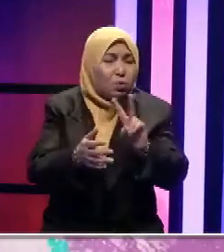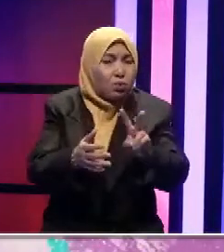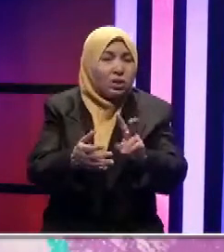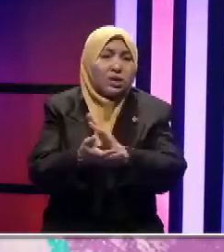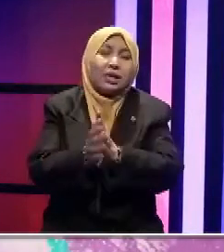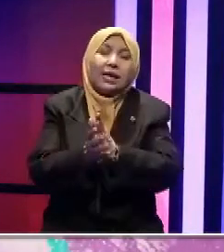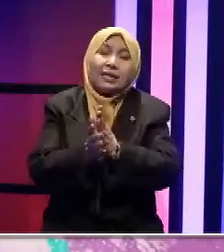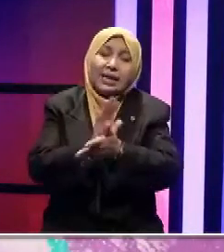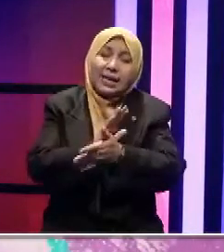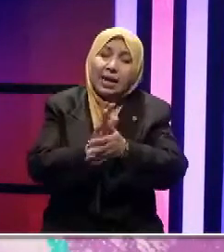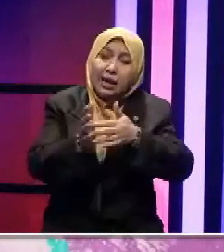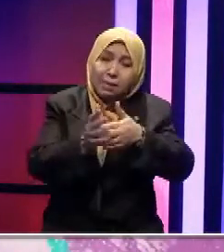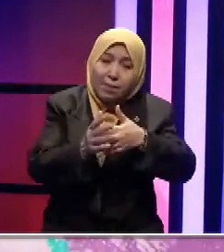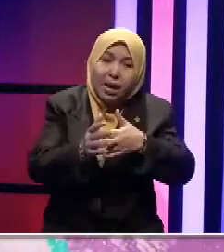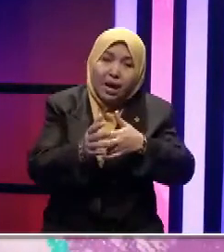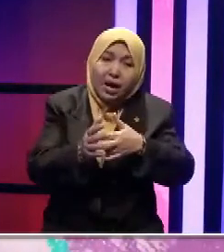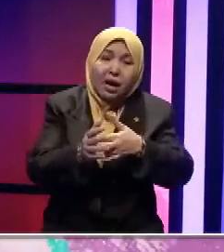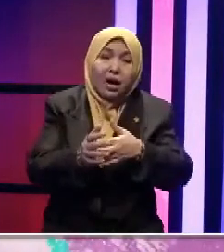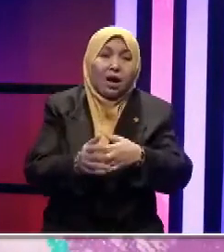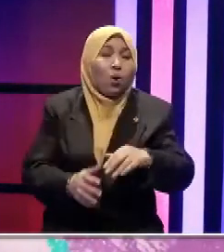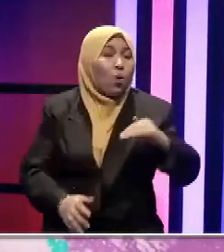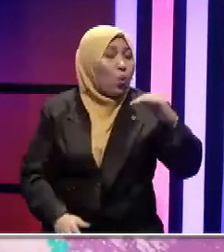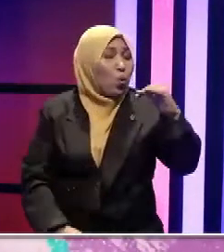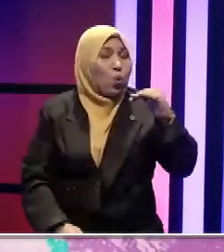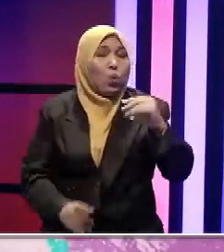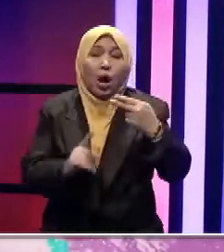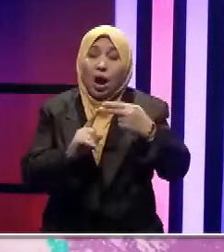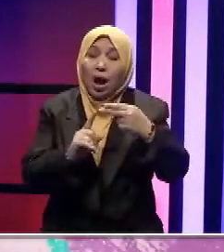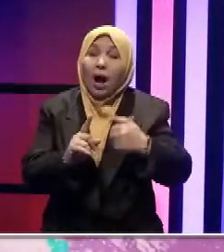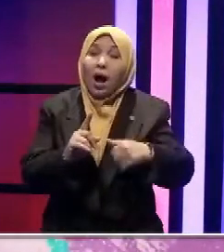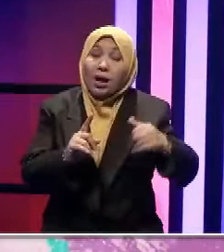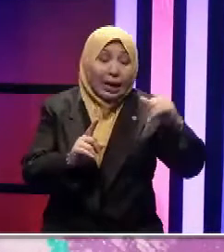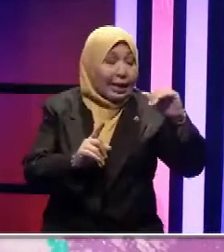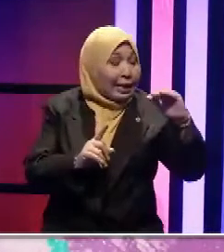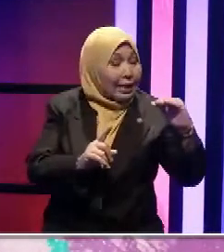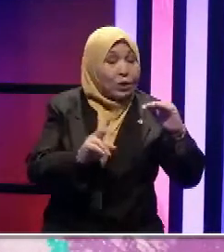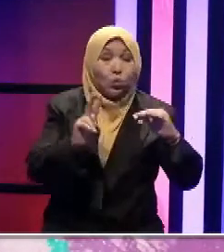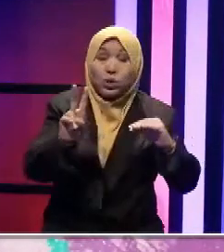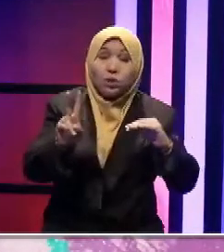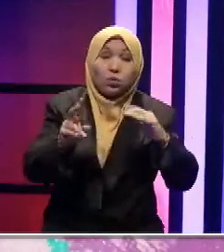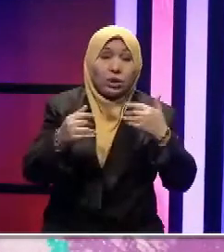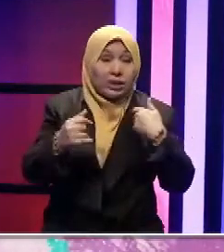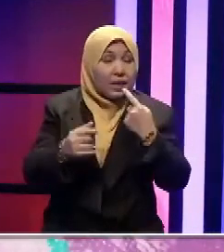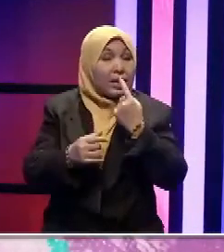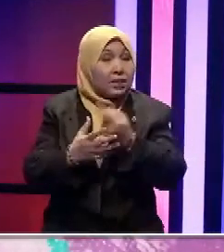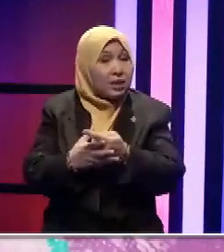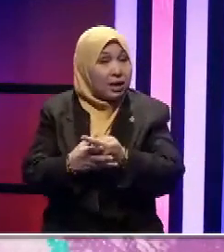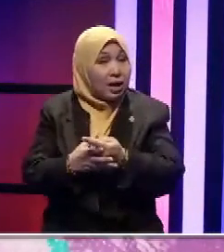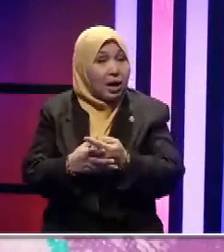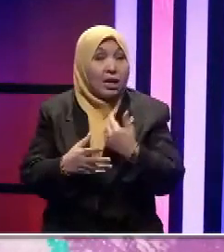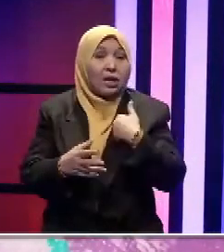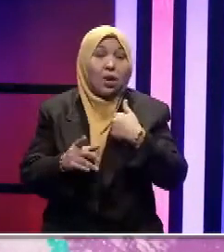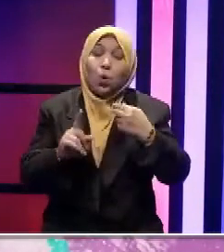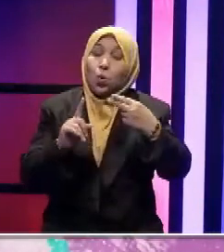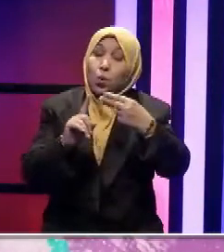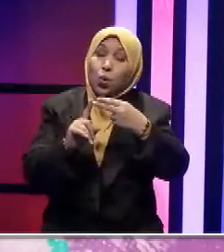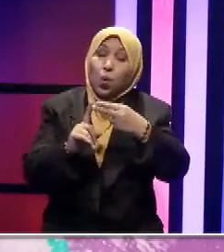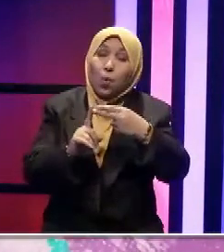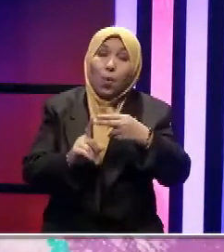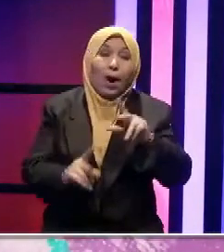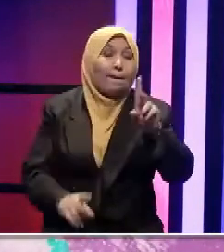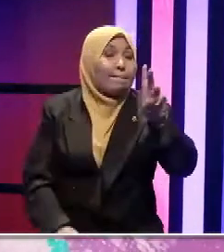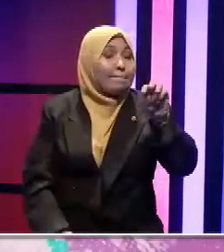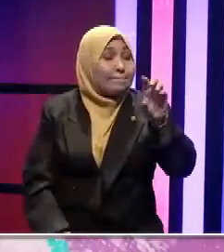angka jadi lemah pula tuh huruf H yang kedua itu berada dalam kitab-kitab S Mbak huruf Mbak wanna